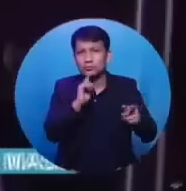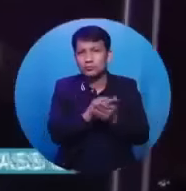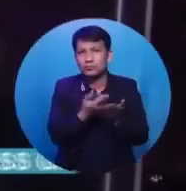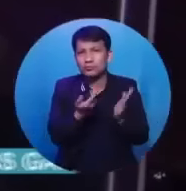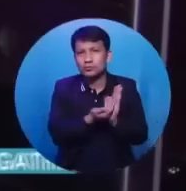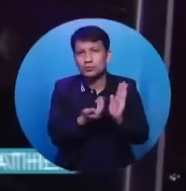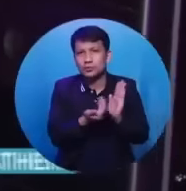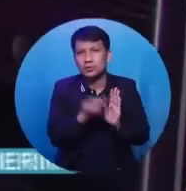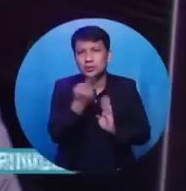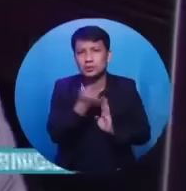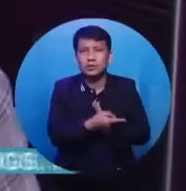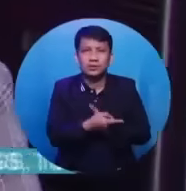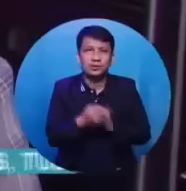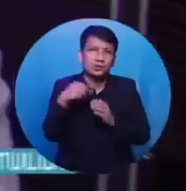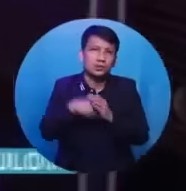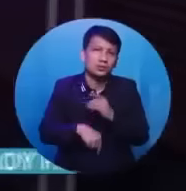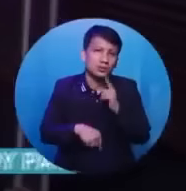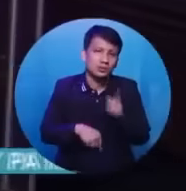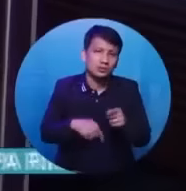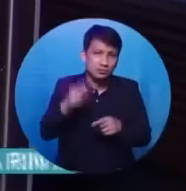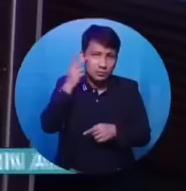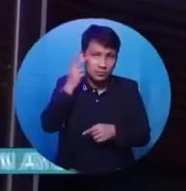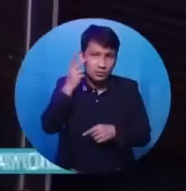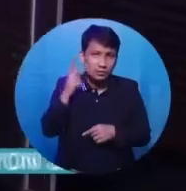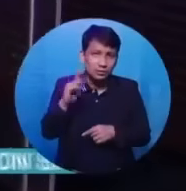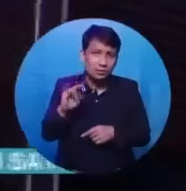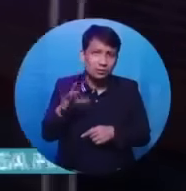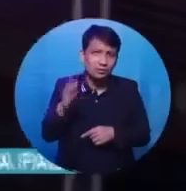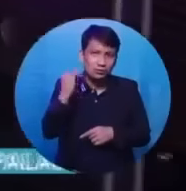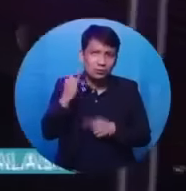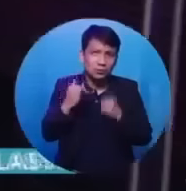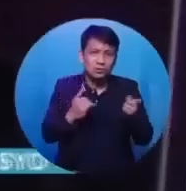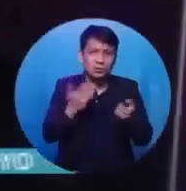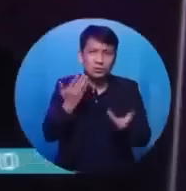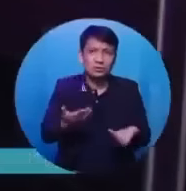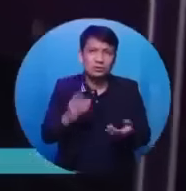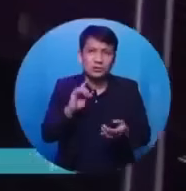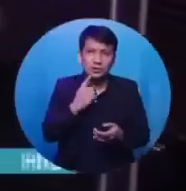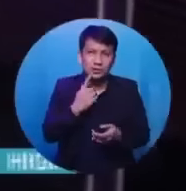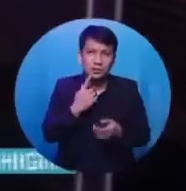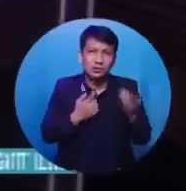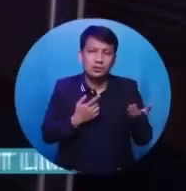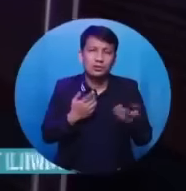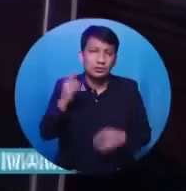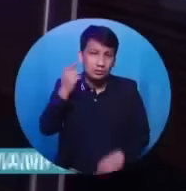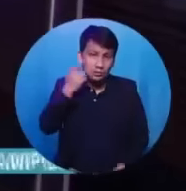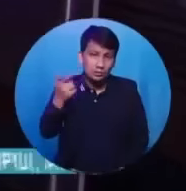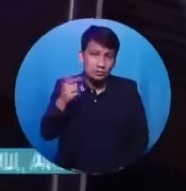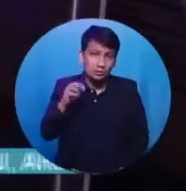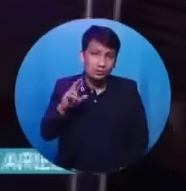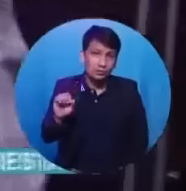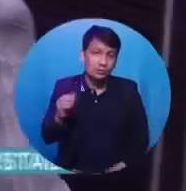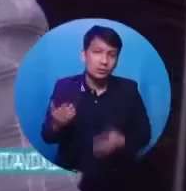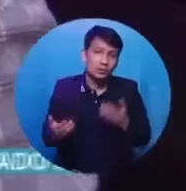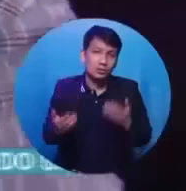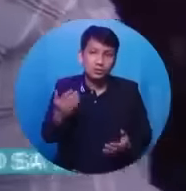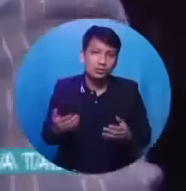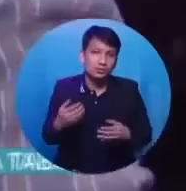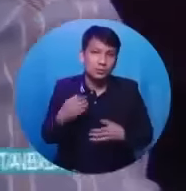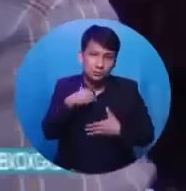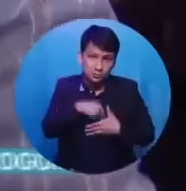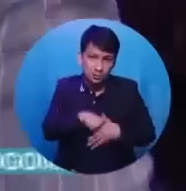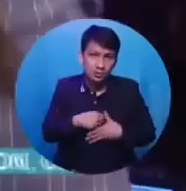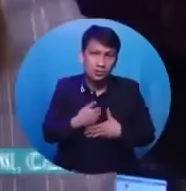ano, no, talagang pinagdadaanan ni Kuya Kenneth kung bakit ganun nga siya makapagselos kay Gretchen. So yan yung mga